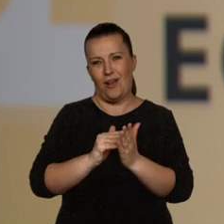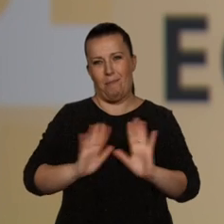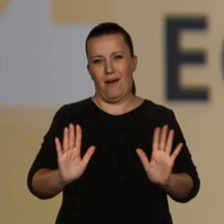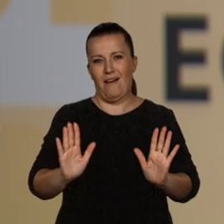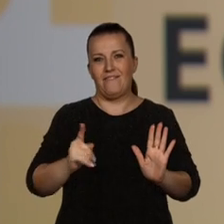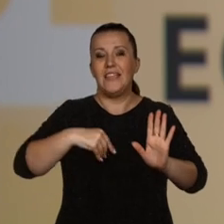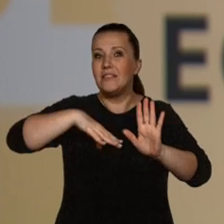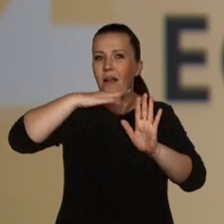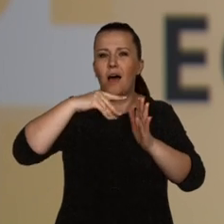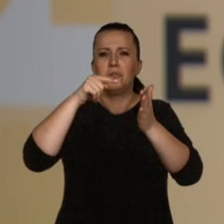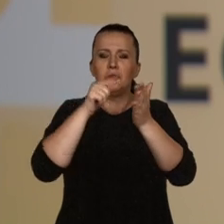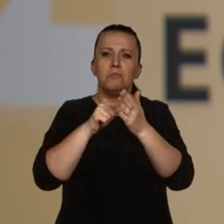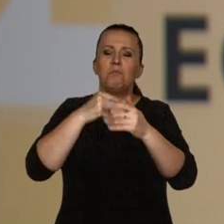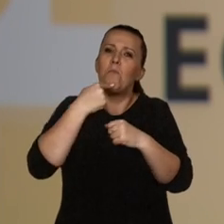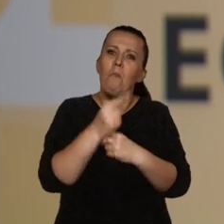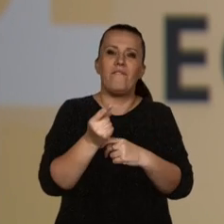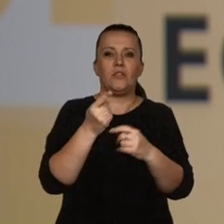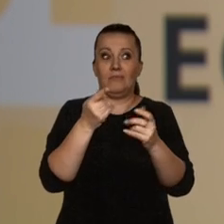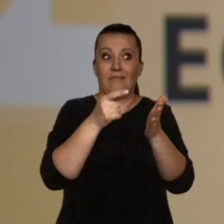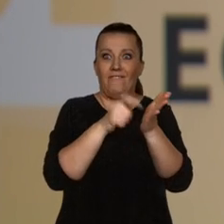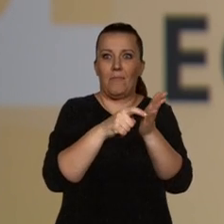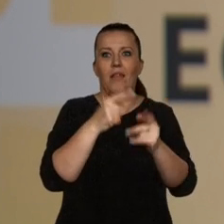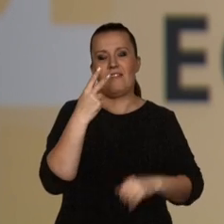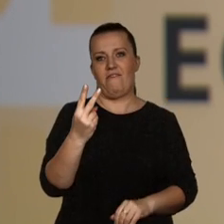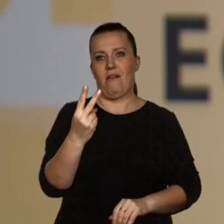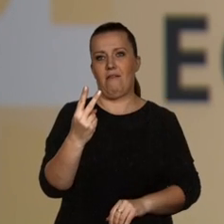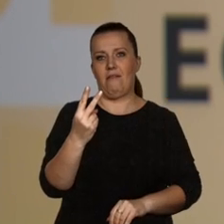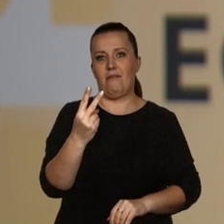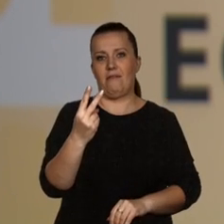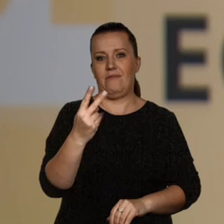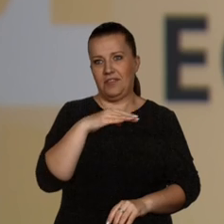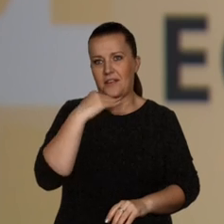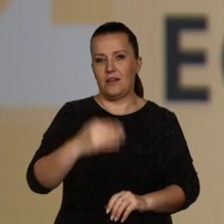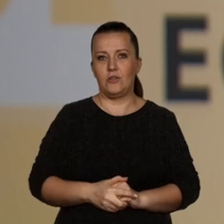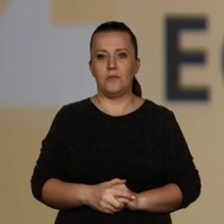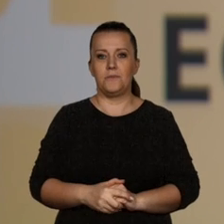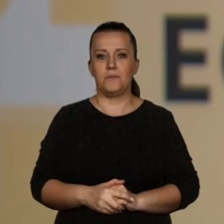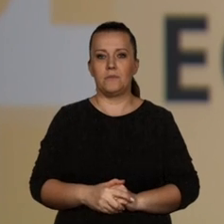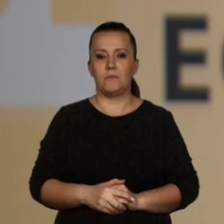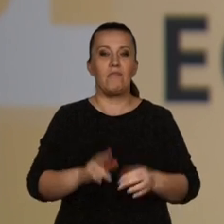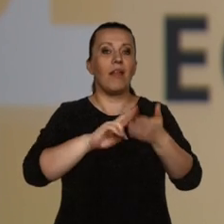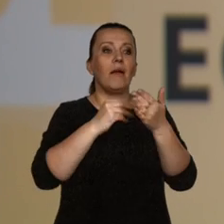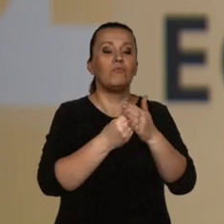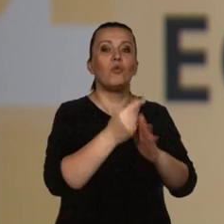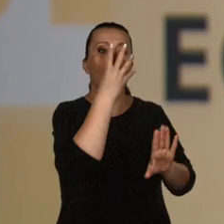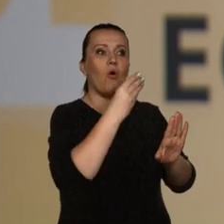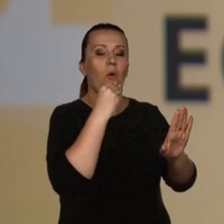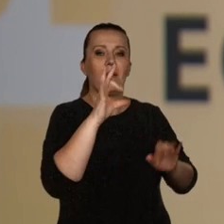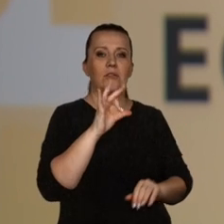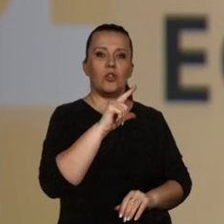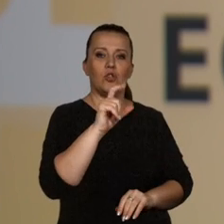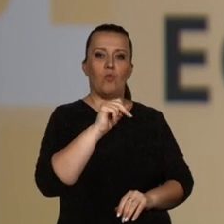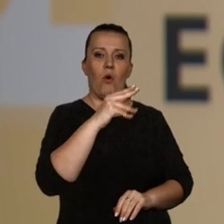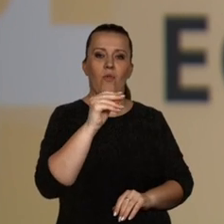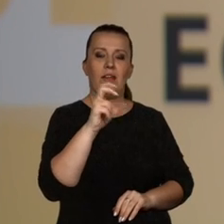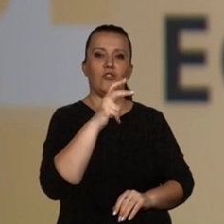nie jest potrzebne. Wystarczy, że wymienisz tyle, ile jest wymagane od Ciebie. 2. Inny tekst kultury, na przykład Słoneczniki